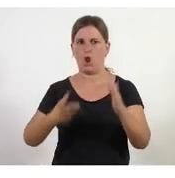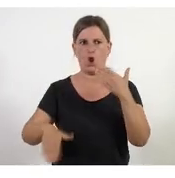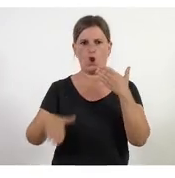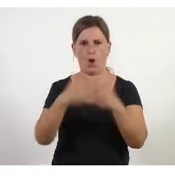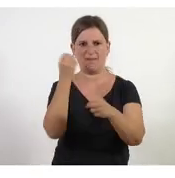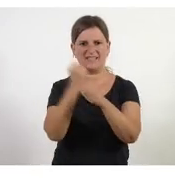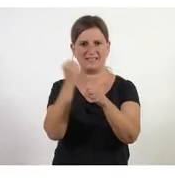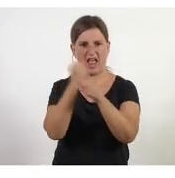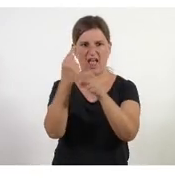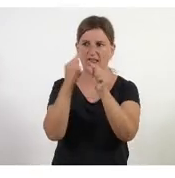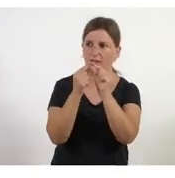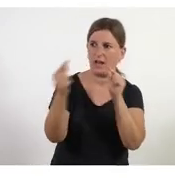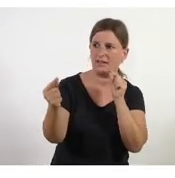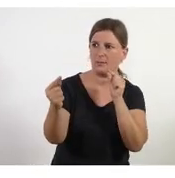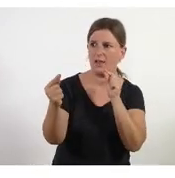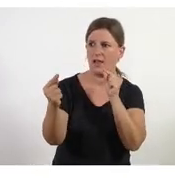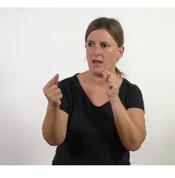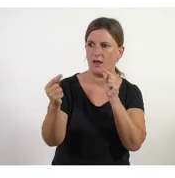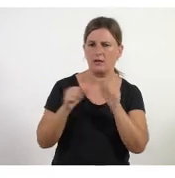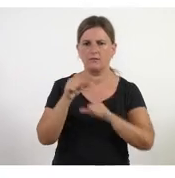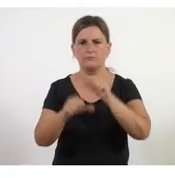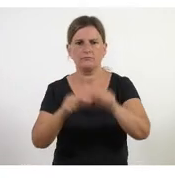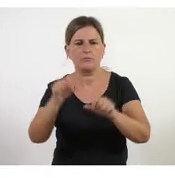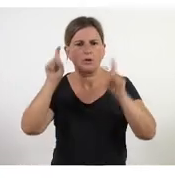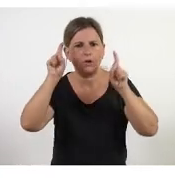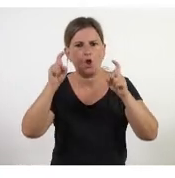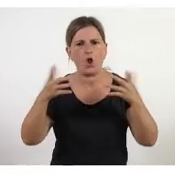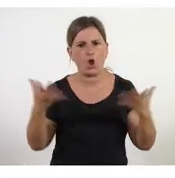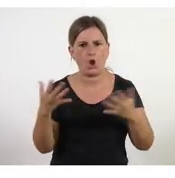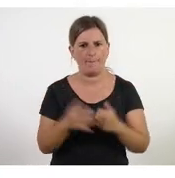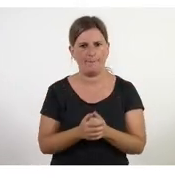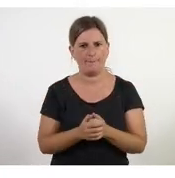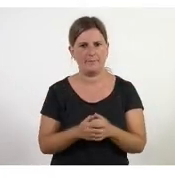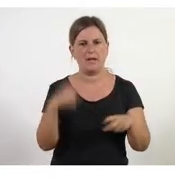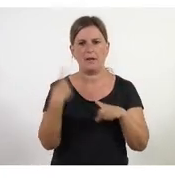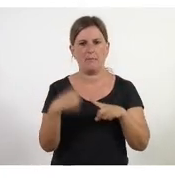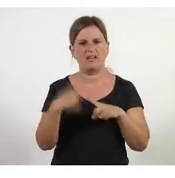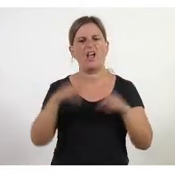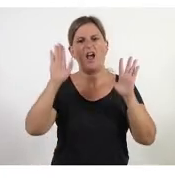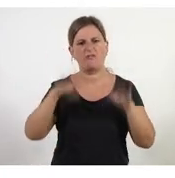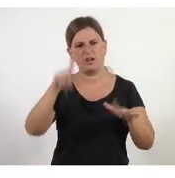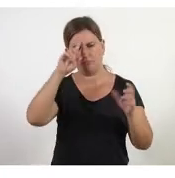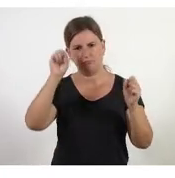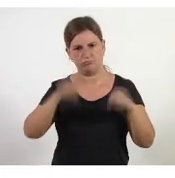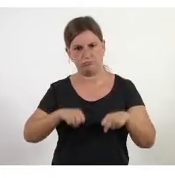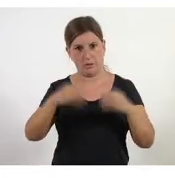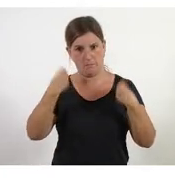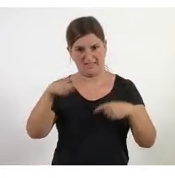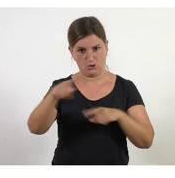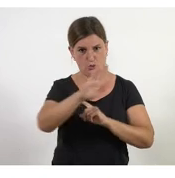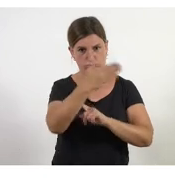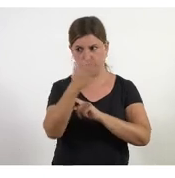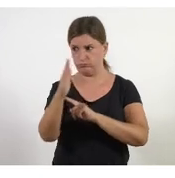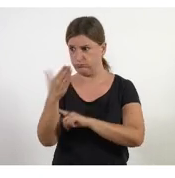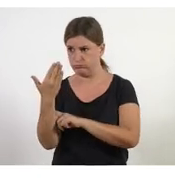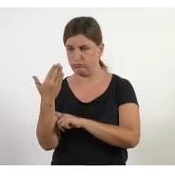teletreballar, quins passos els hi recomanes? Perquè si se decideixen utilitzar una de les eines que tu ens has explicat o